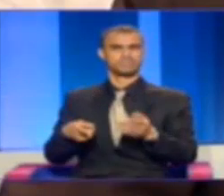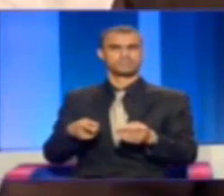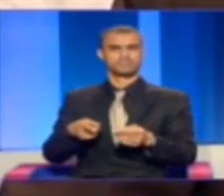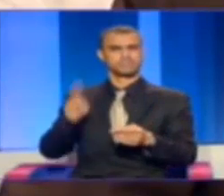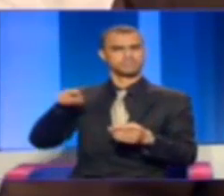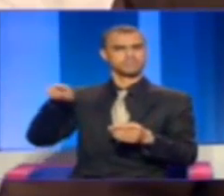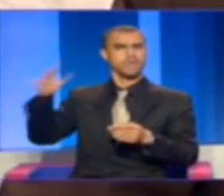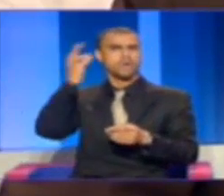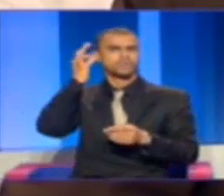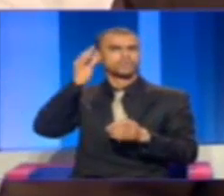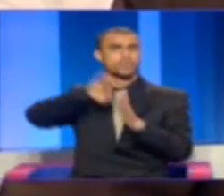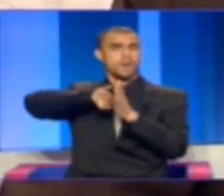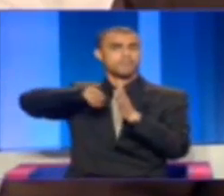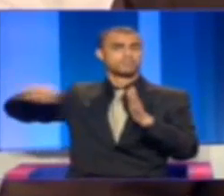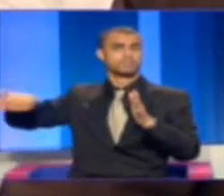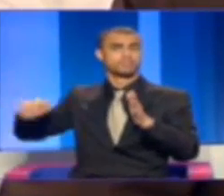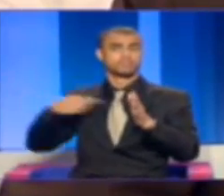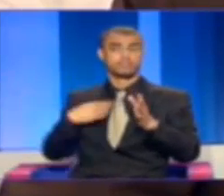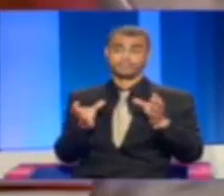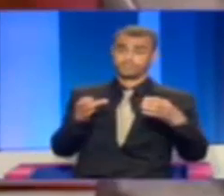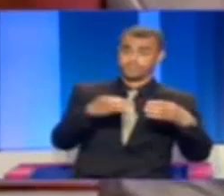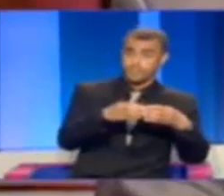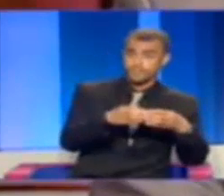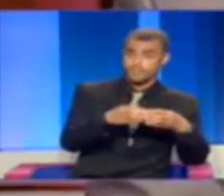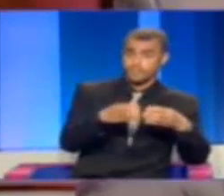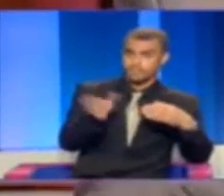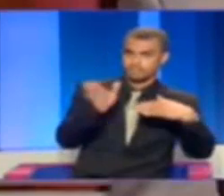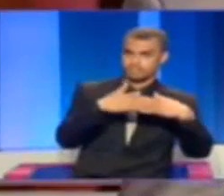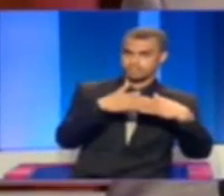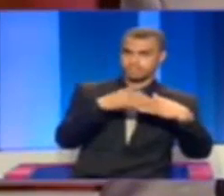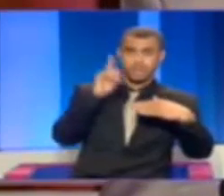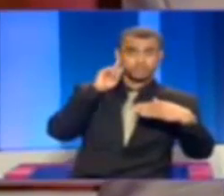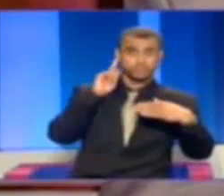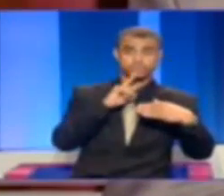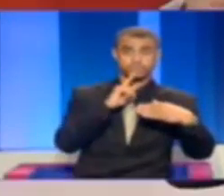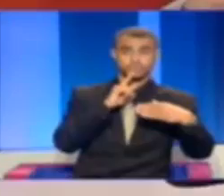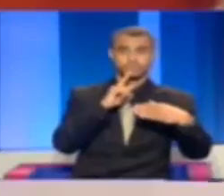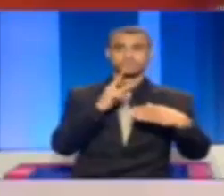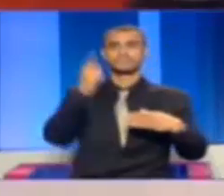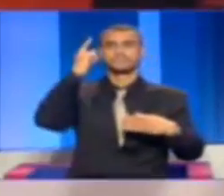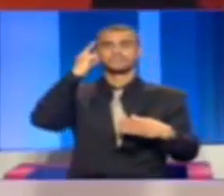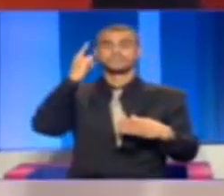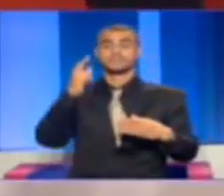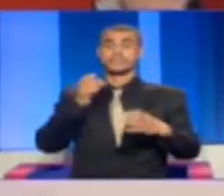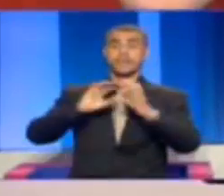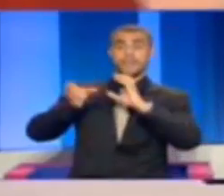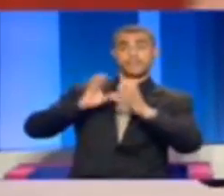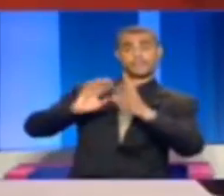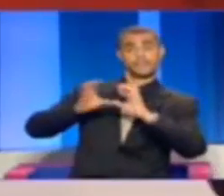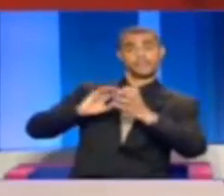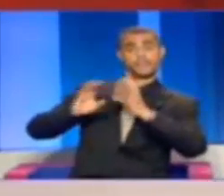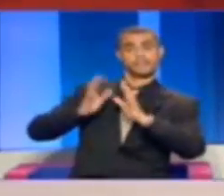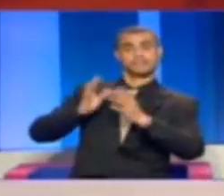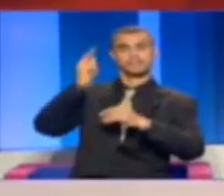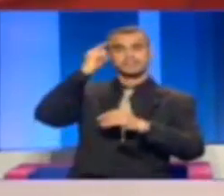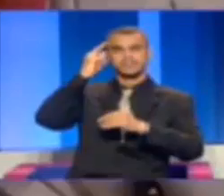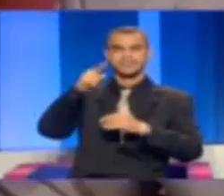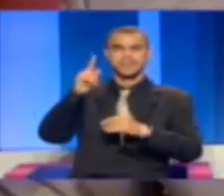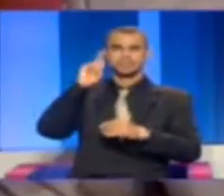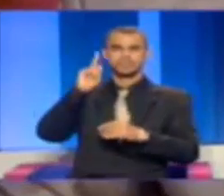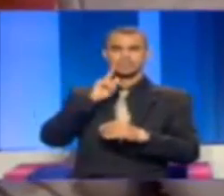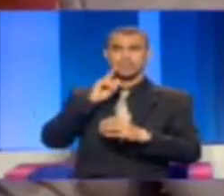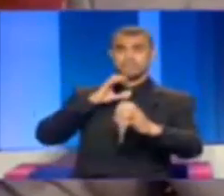شكون انتم اللي دخلوا للمجال ديالنا؟ فوزيت كي؟ هذا اللي كاين لك، يعني هما التواصل بينهم وبين بعضهم هو عالي جدا، عالي جدا،